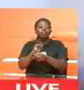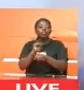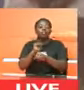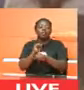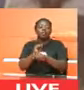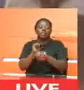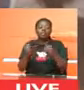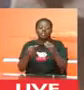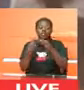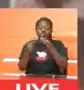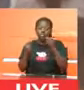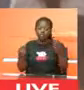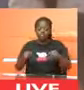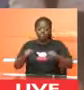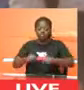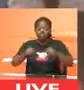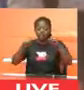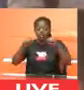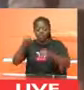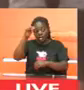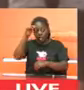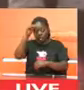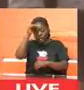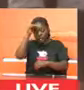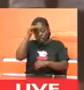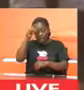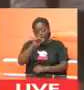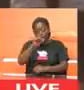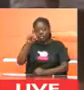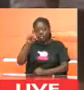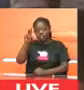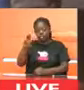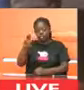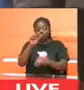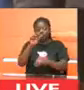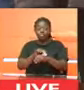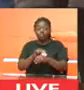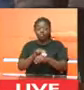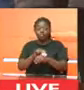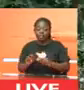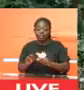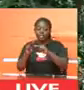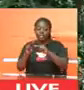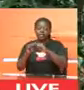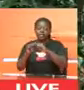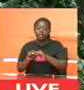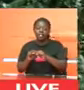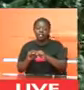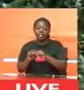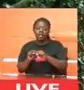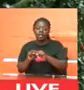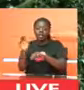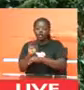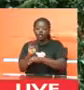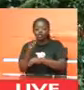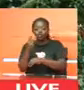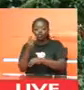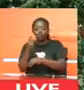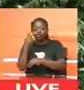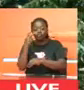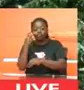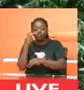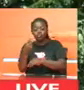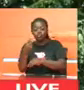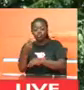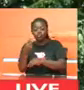Emele neso dakulira basirikale bero diwe mukono Lieutenant Colonel Matthew Kalema batuzo lukiko ku kyalo okusala amagezi okuzula bani